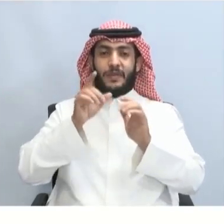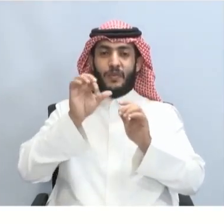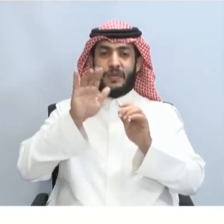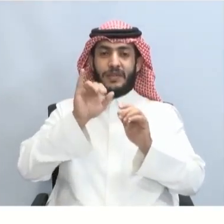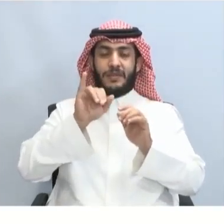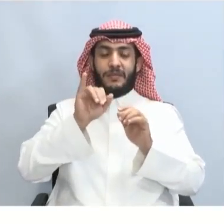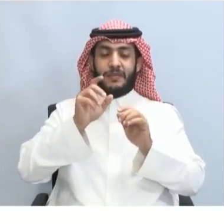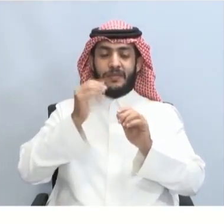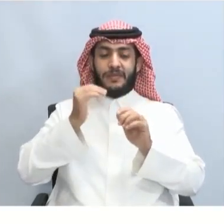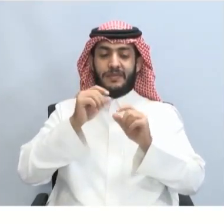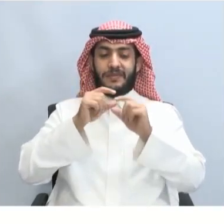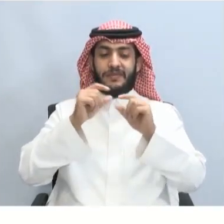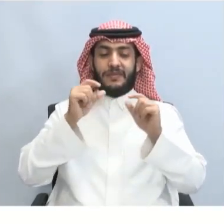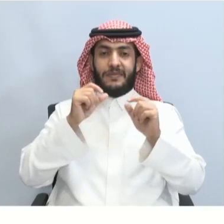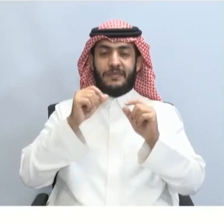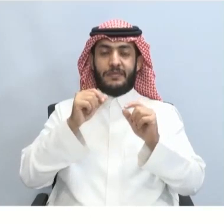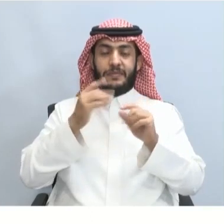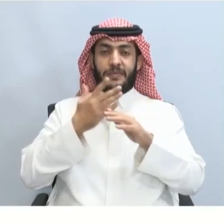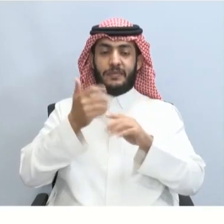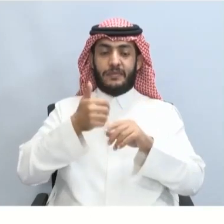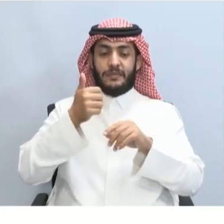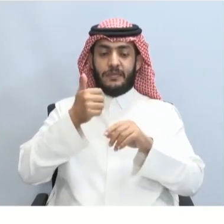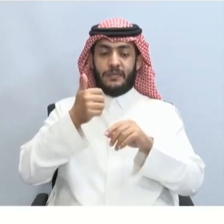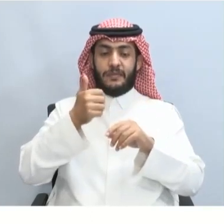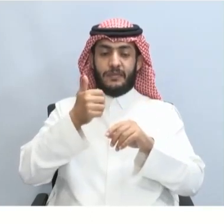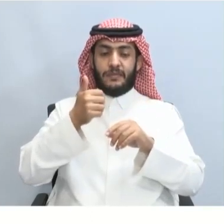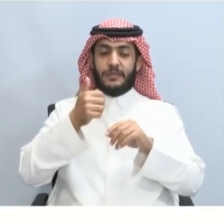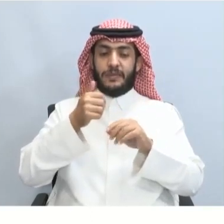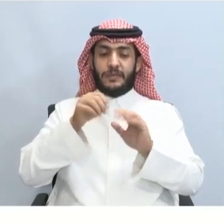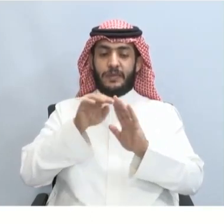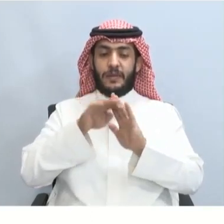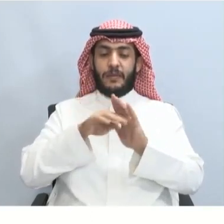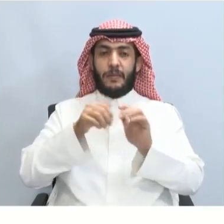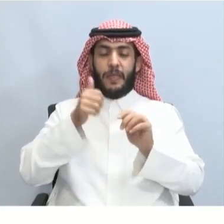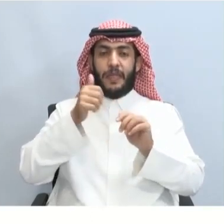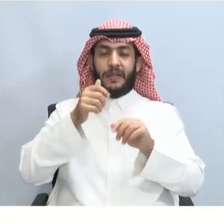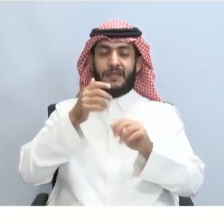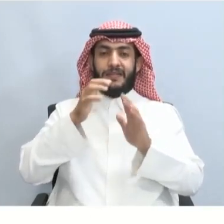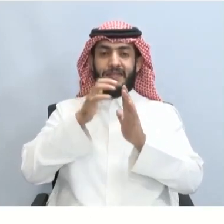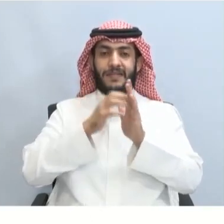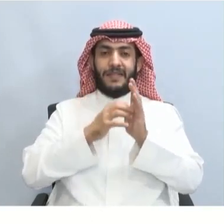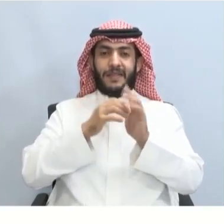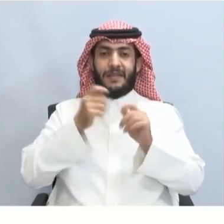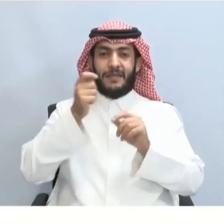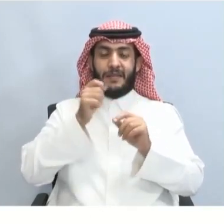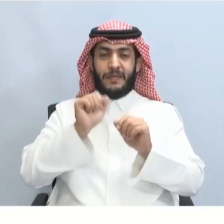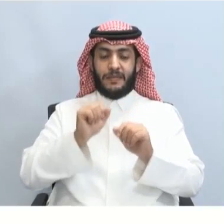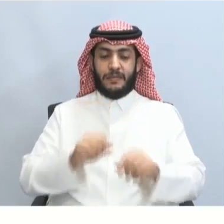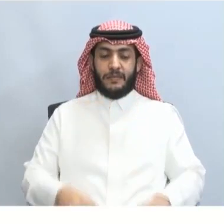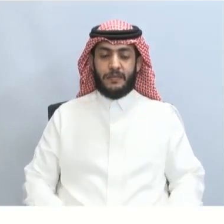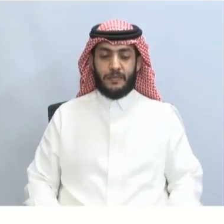هيد وسلاش هيد كيفيه تفسير المستند بواسطه المتصفح وكيفيه عرض